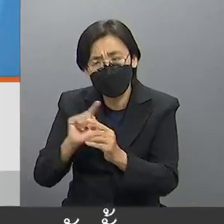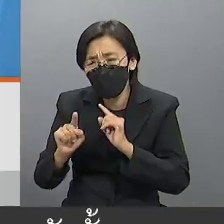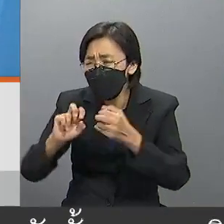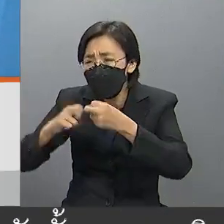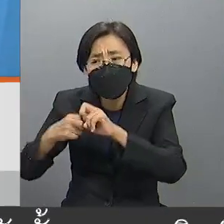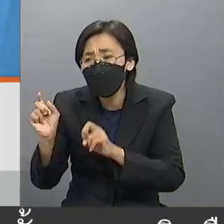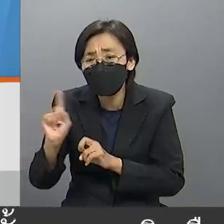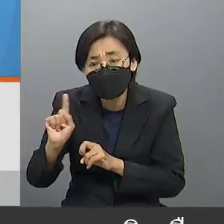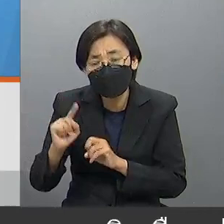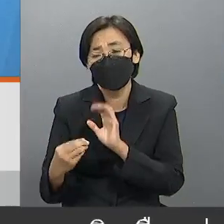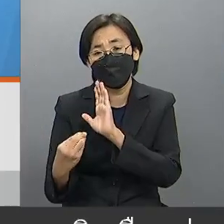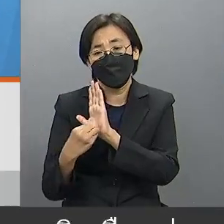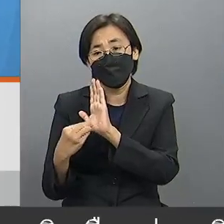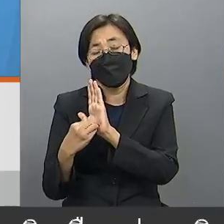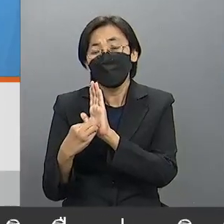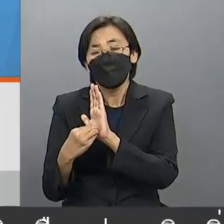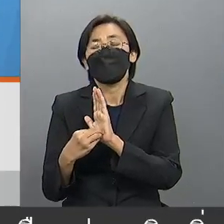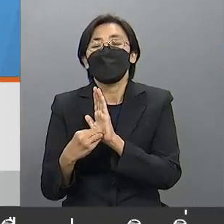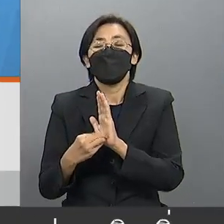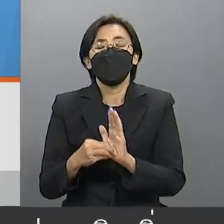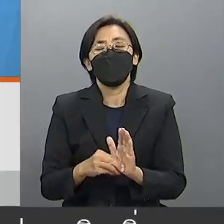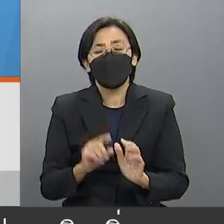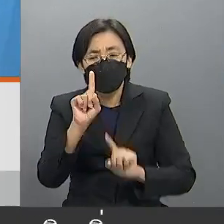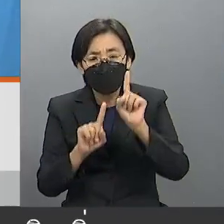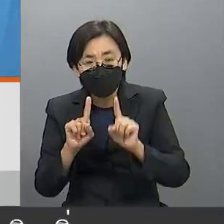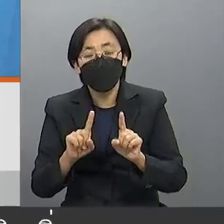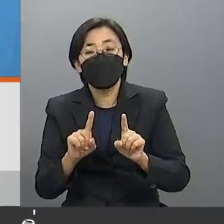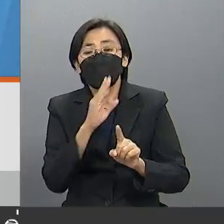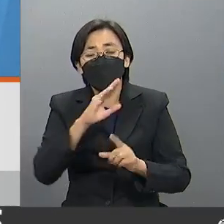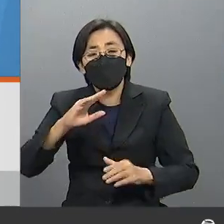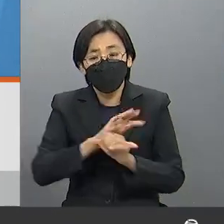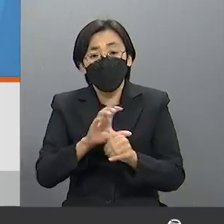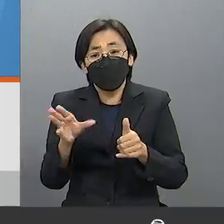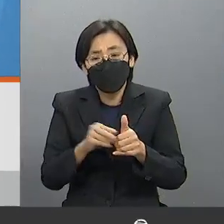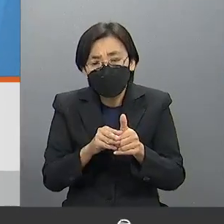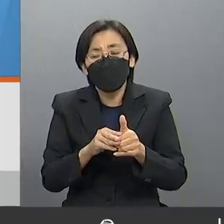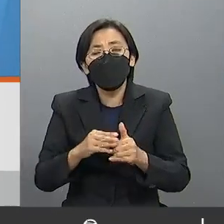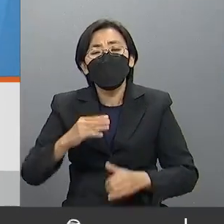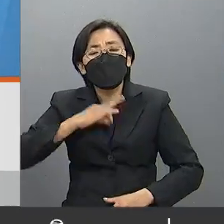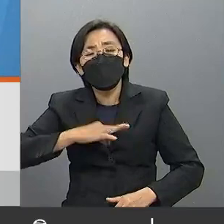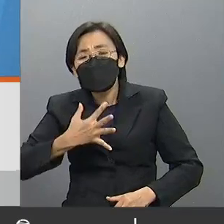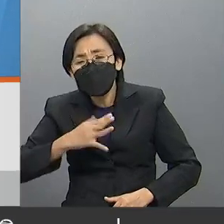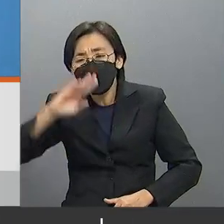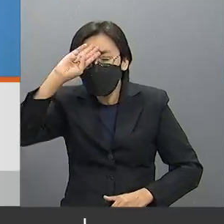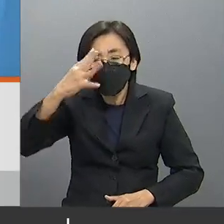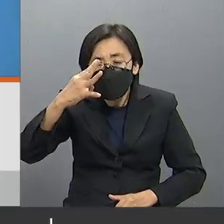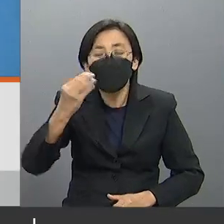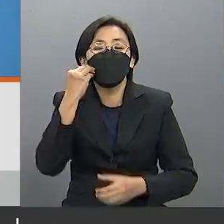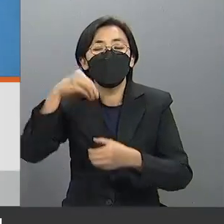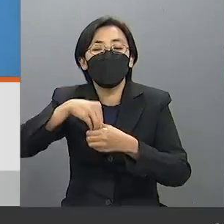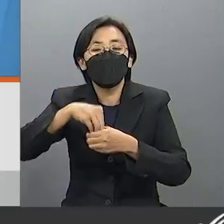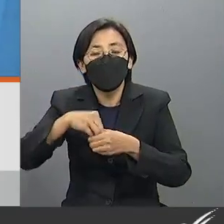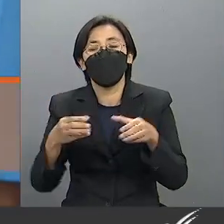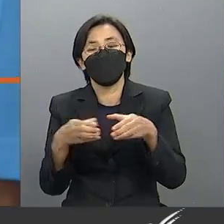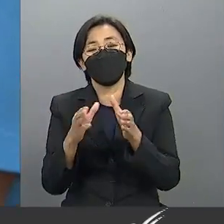ยมันก็จะมีว่าเขาก็จะประเมินว่าถ้าเป็นสีเขียวก็อาจจะอยู่ที่บ้านก่อนอย่างเงี้ยค่ะเพราะนั้นเนี่ยเราก็ต้องทำความเข้า